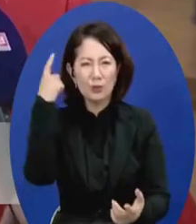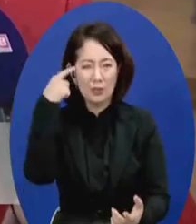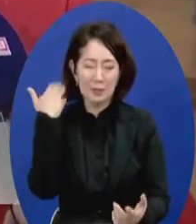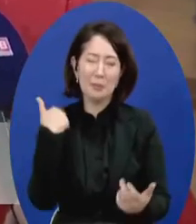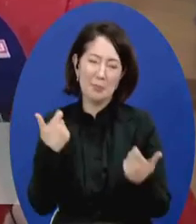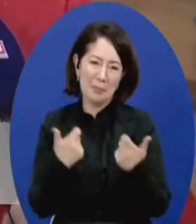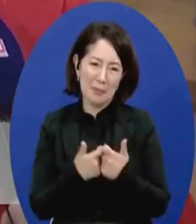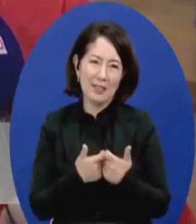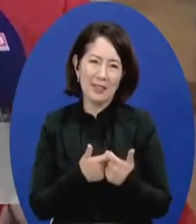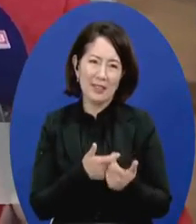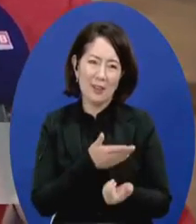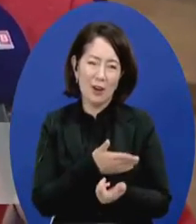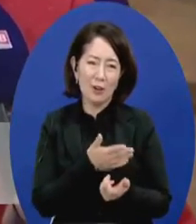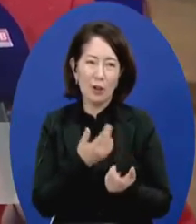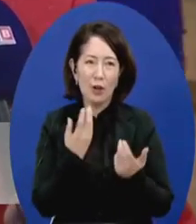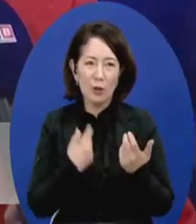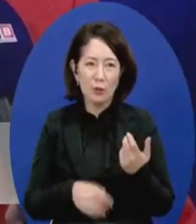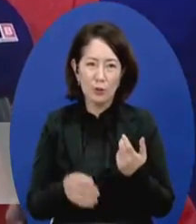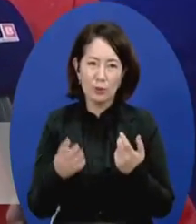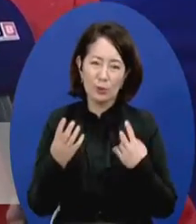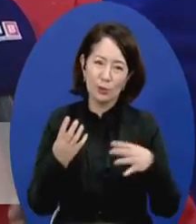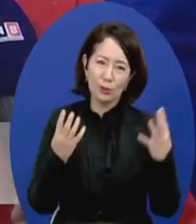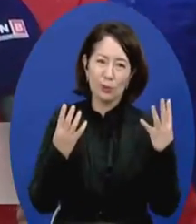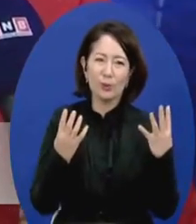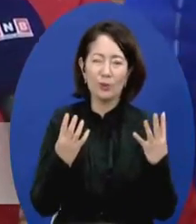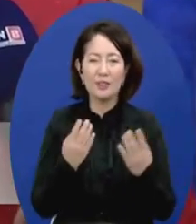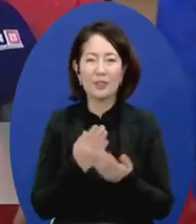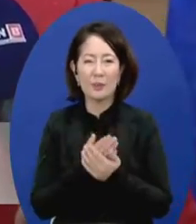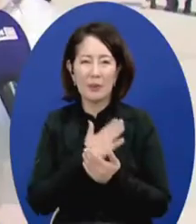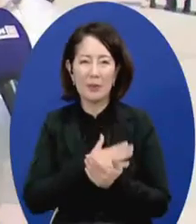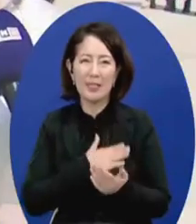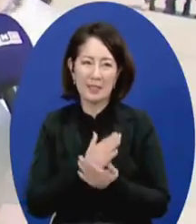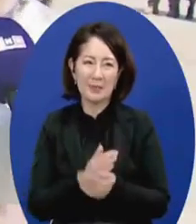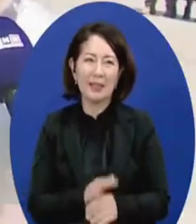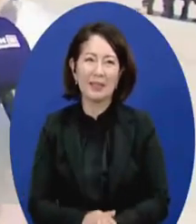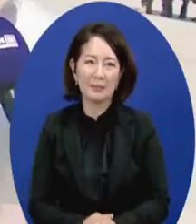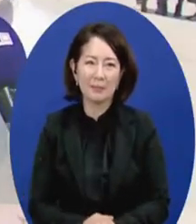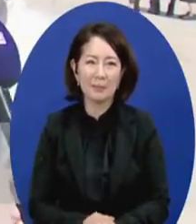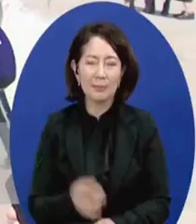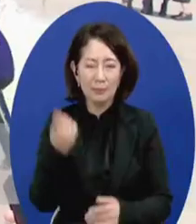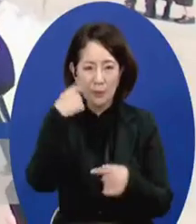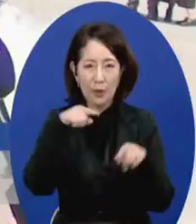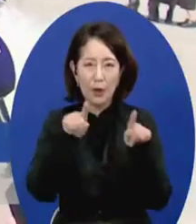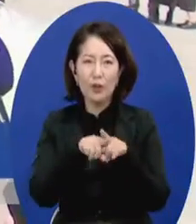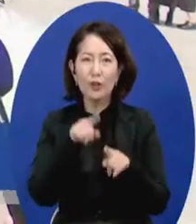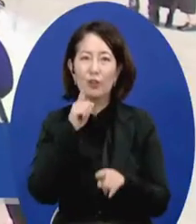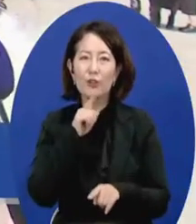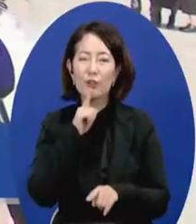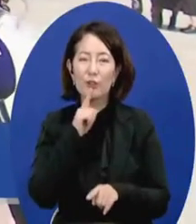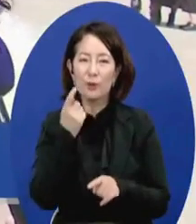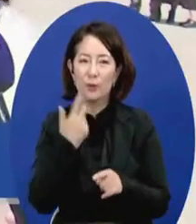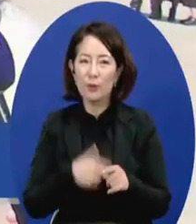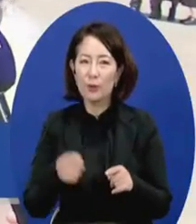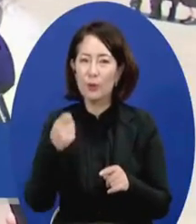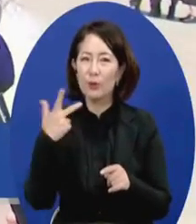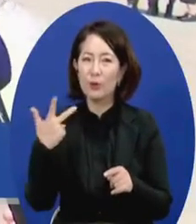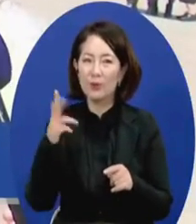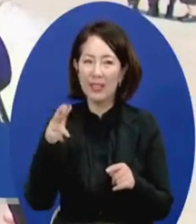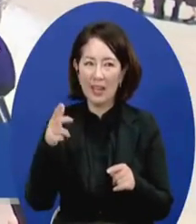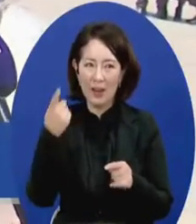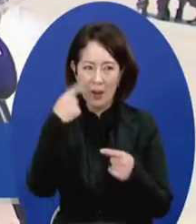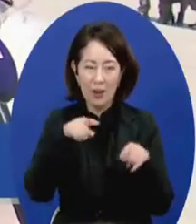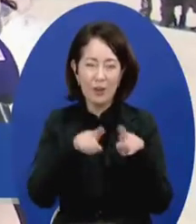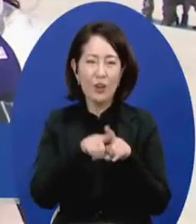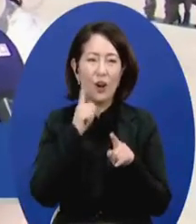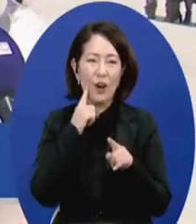ер нь хүсдэг байсан. Тэгээд одоо дөрөв хүүхдтэй болсон нь баяртай байна. Аа, 2 ихр охин 3 хүүгийн дараа